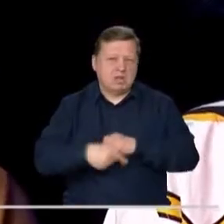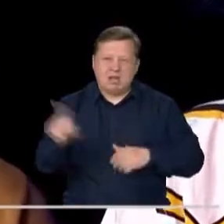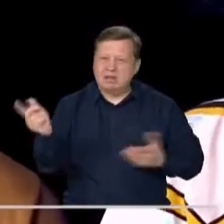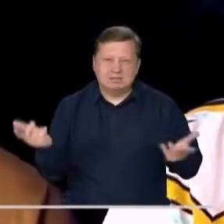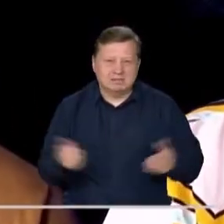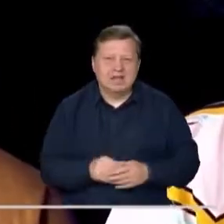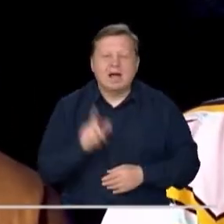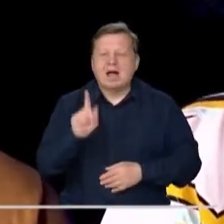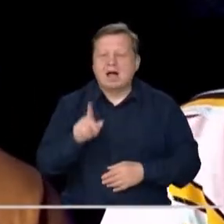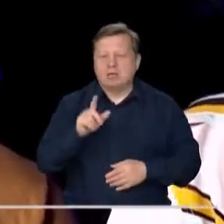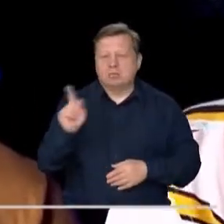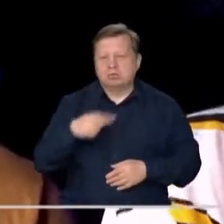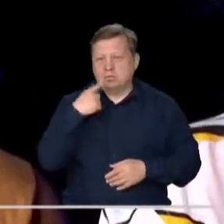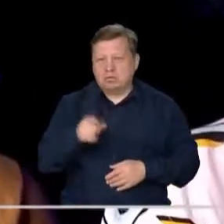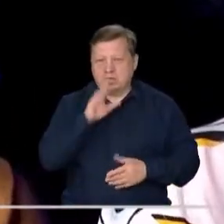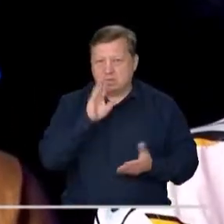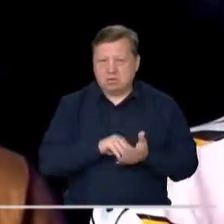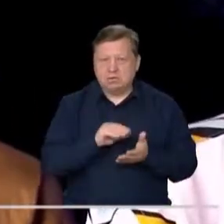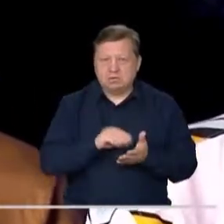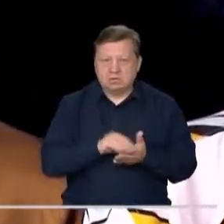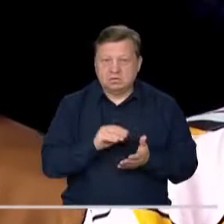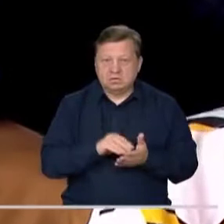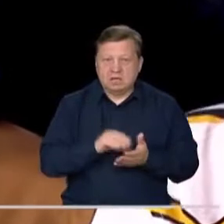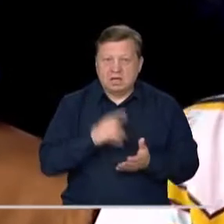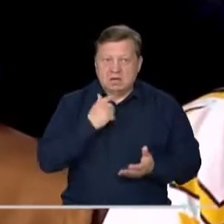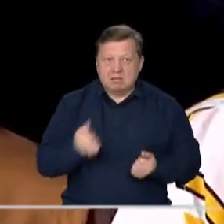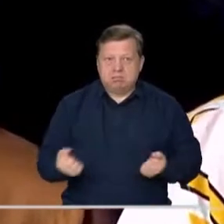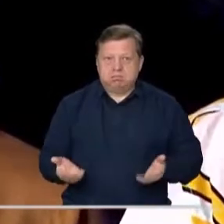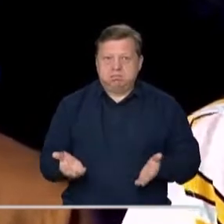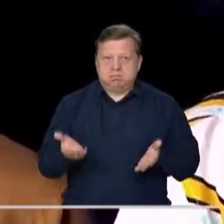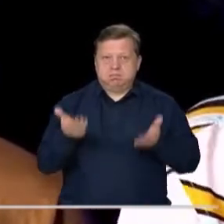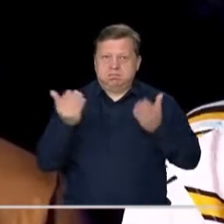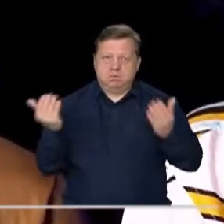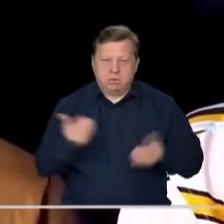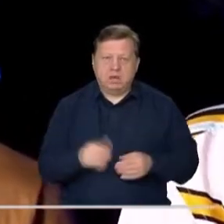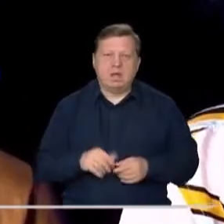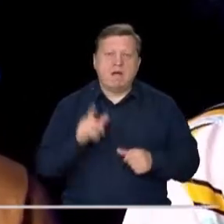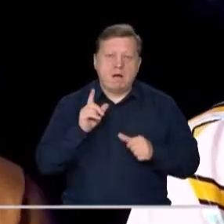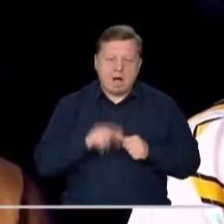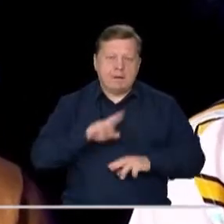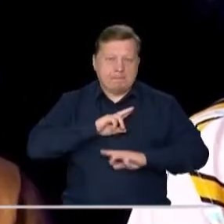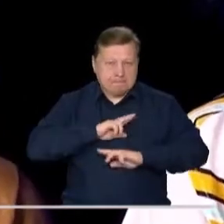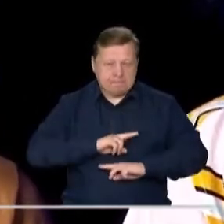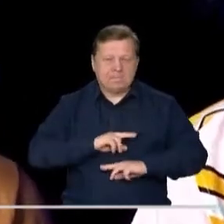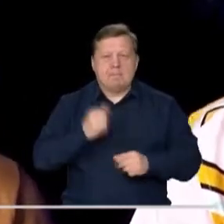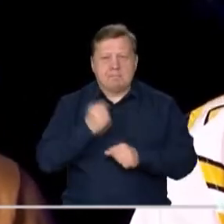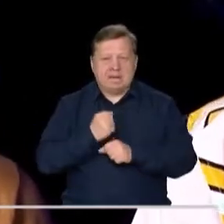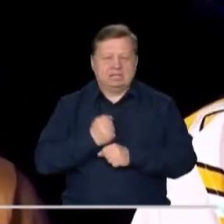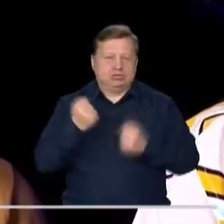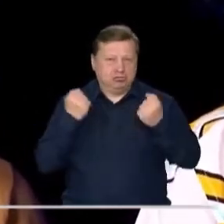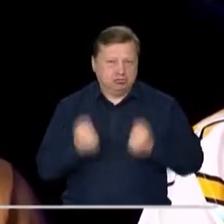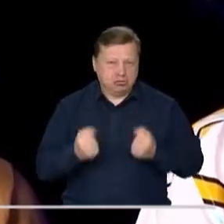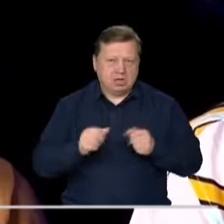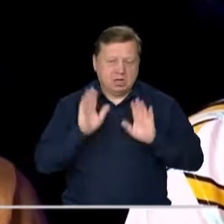że to doświadczenie też bierze troszeczkę górę. Pokora i ciężka praca przede wszystkim i szacunek